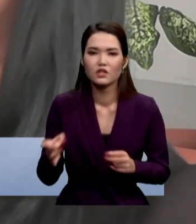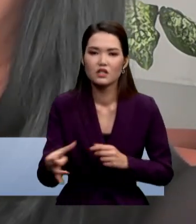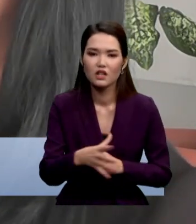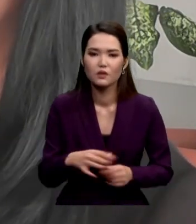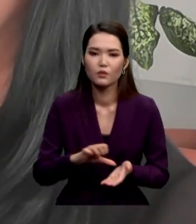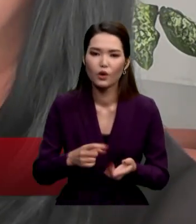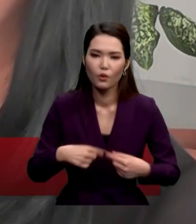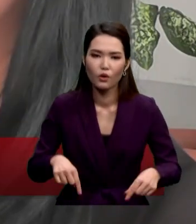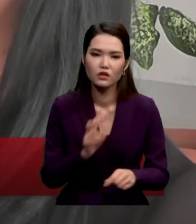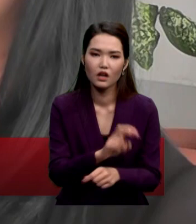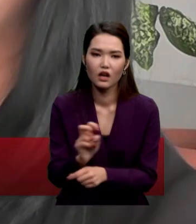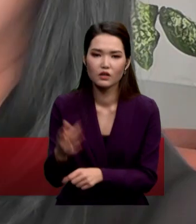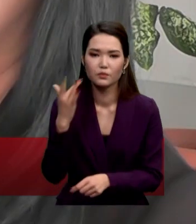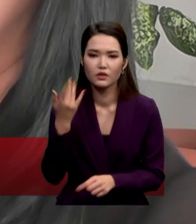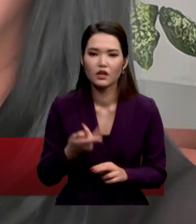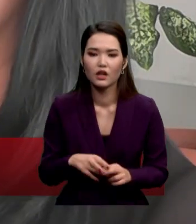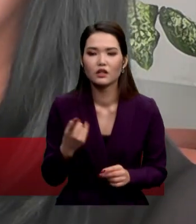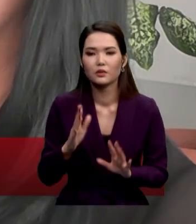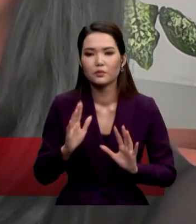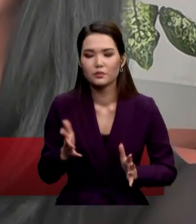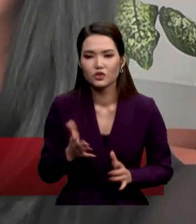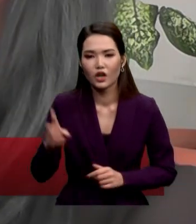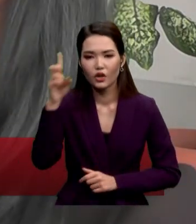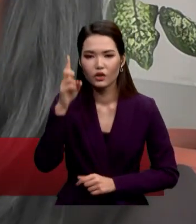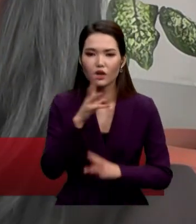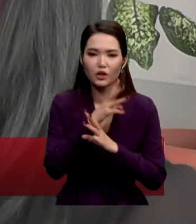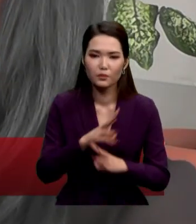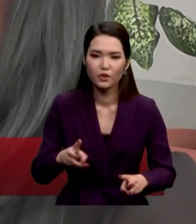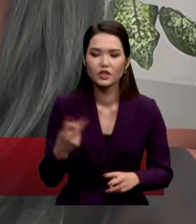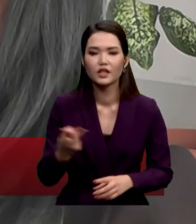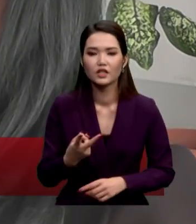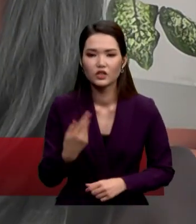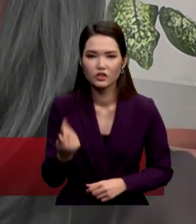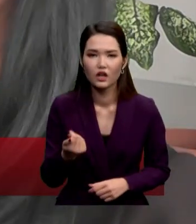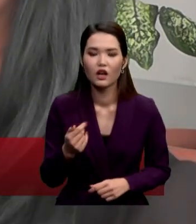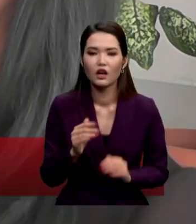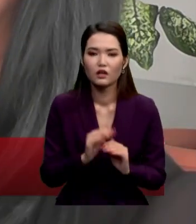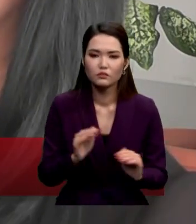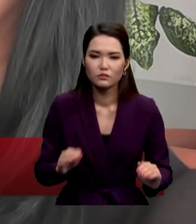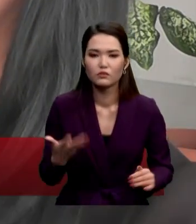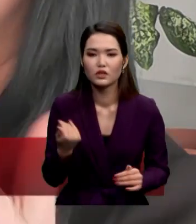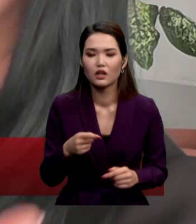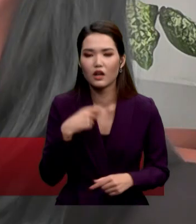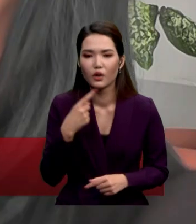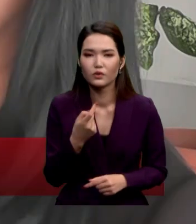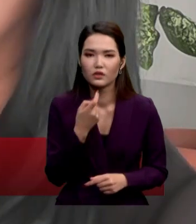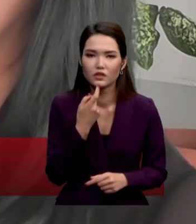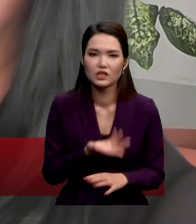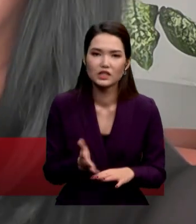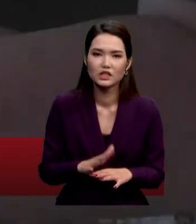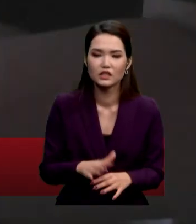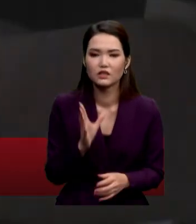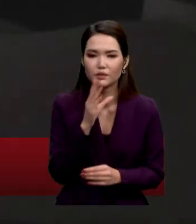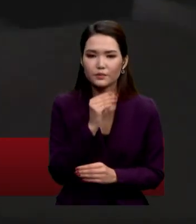республикалық орталықтарға баратын. Бұл бір жағынан үкімет бюджеті үшінде, екінші жағынан шала туған нәрестенің ата-анасы үшінде тиімсіз